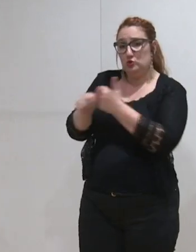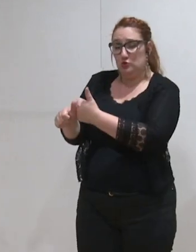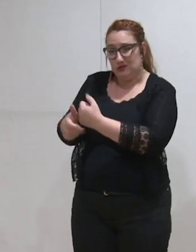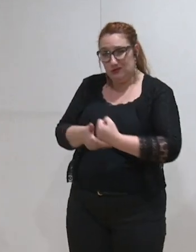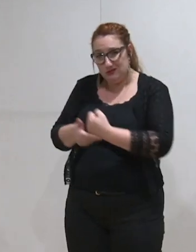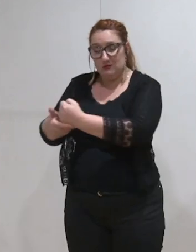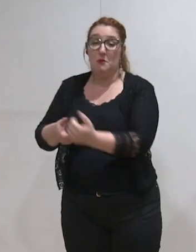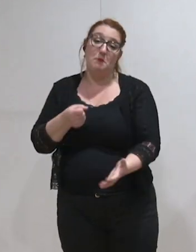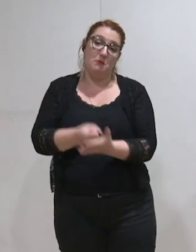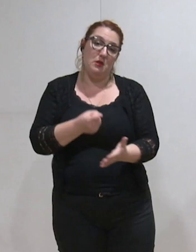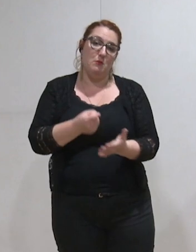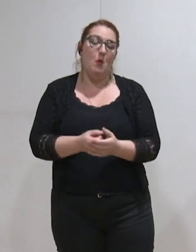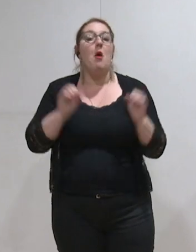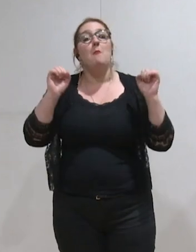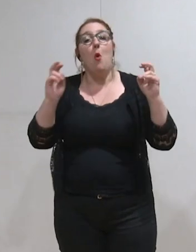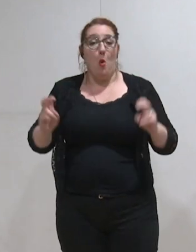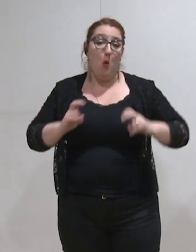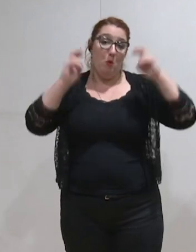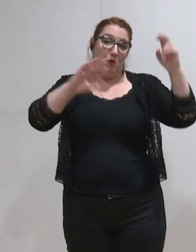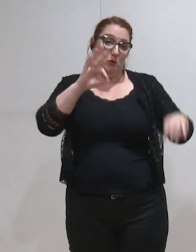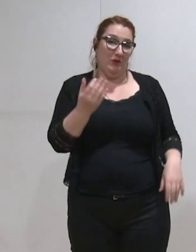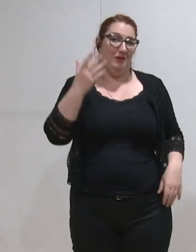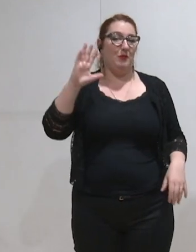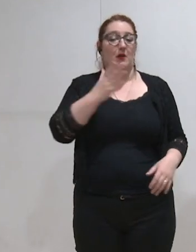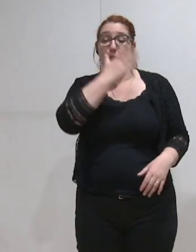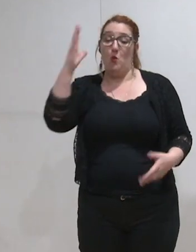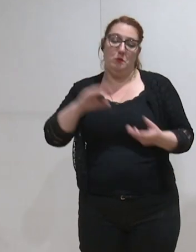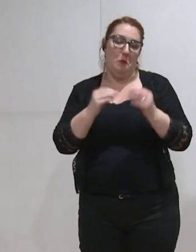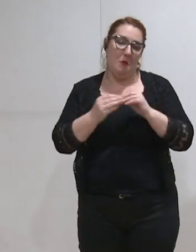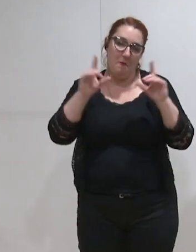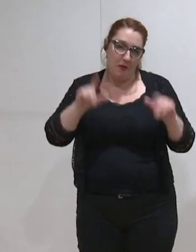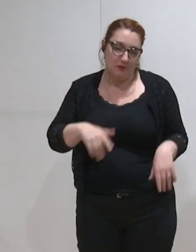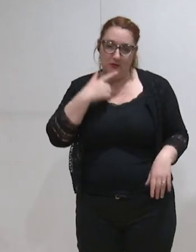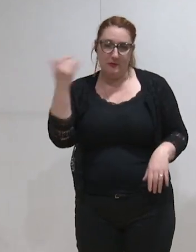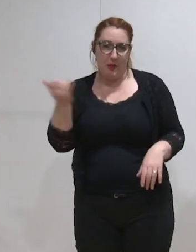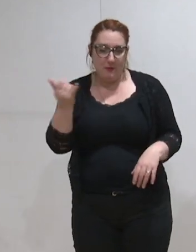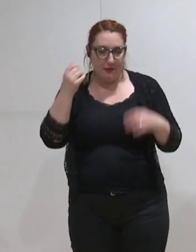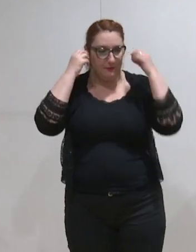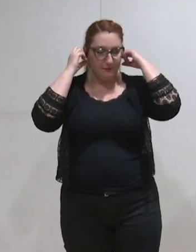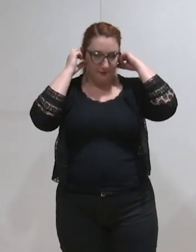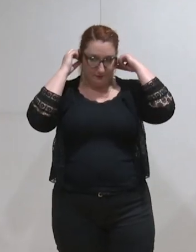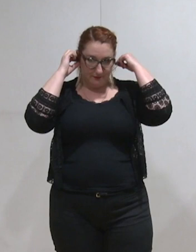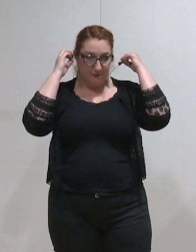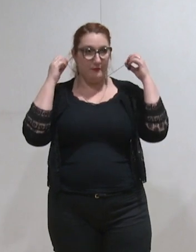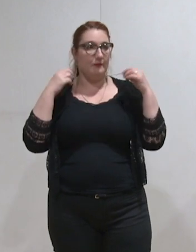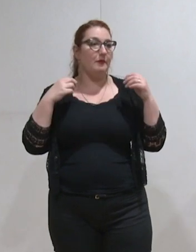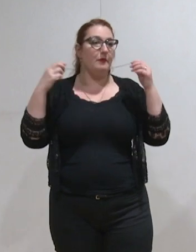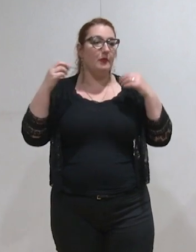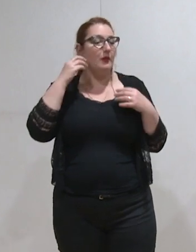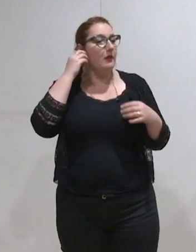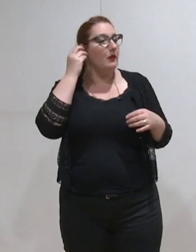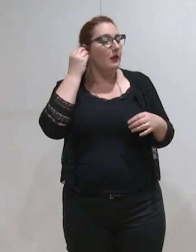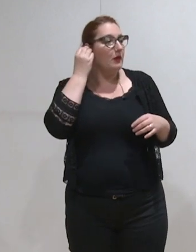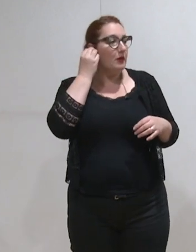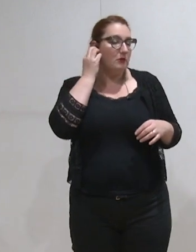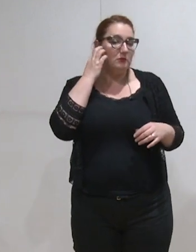aller plus loin mais si on va plus loin ça pose aussi d'autres questions toutes les structures grenobloises